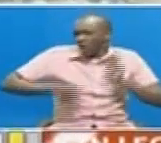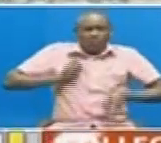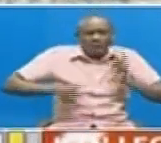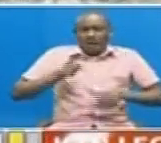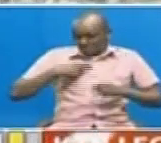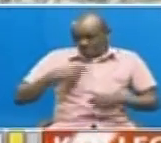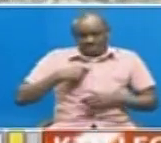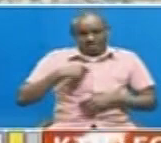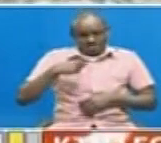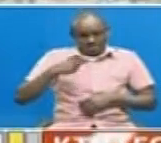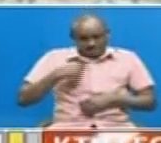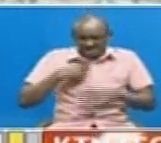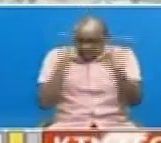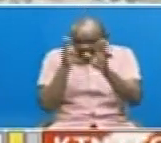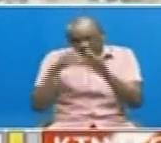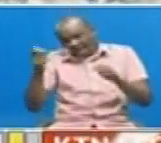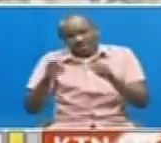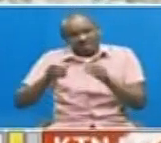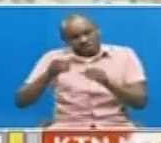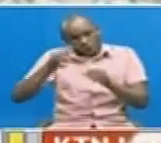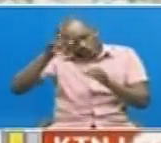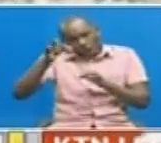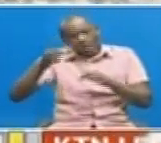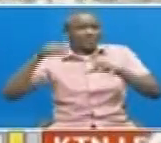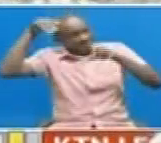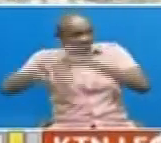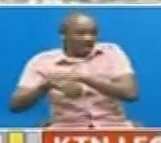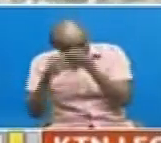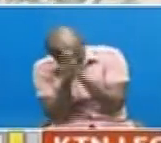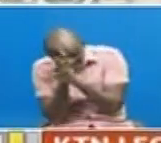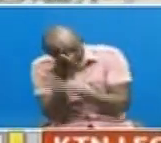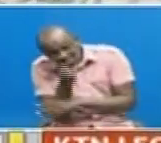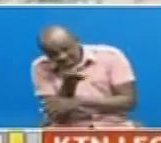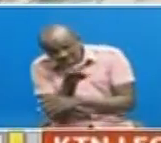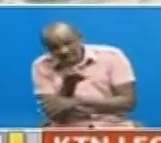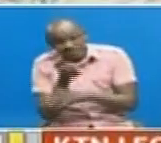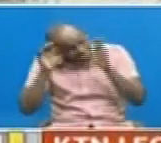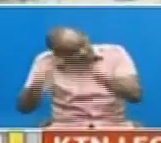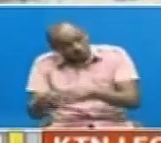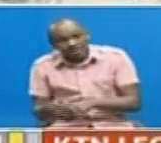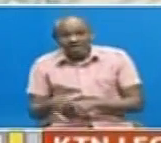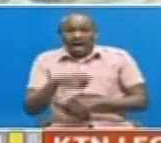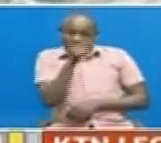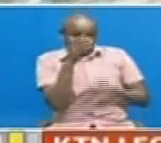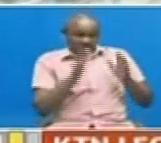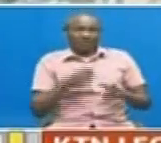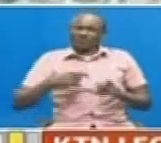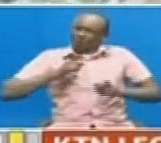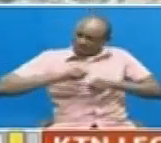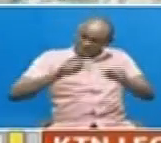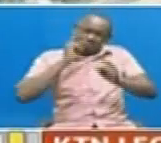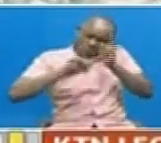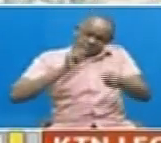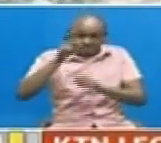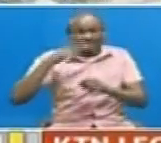tulikimbia. Mimi nilijificha mahali ingine hapa shimo ingine hapo karibu, ndo nilijiangusha hapo nilijificha. Mwenzangu alianza kukimbia mbele